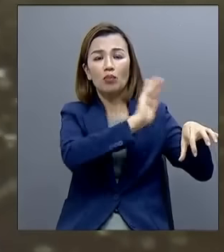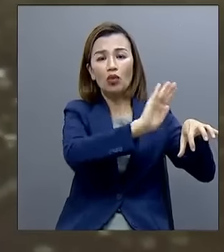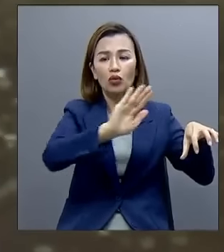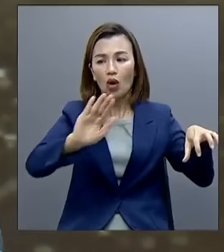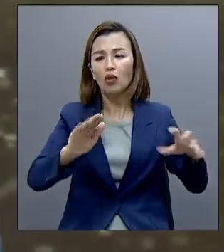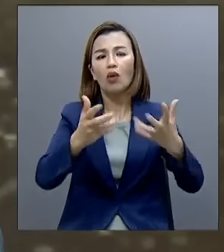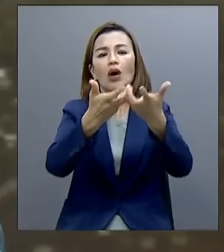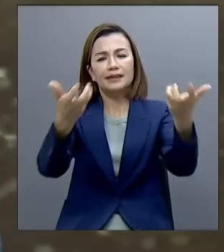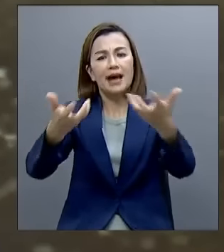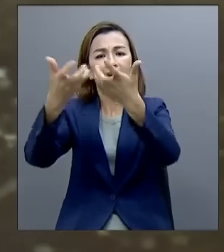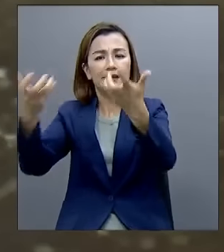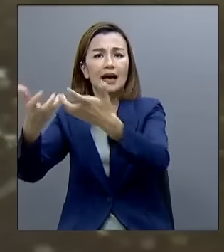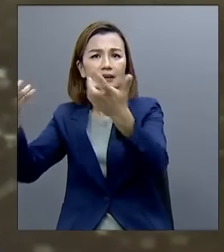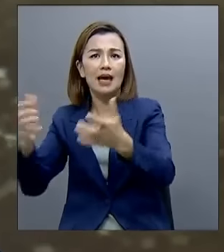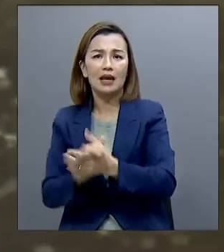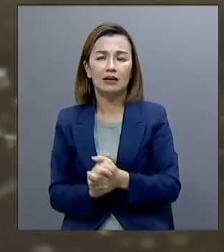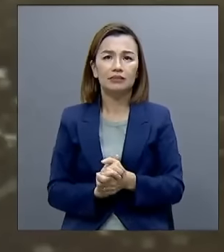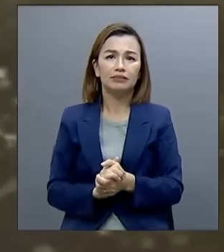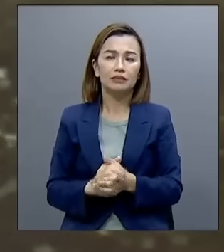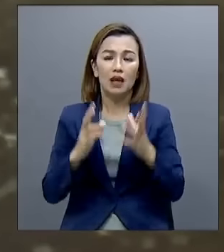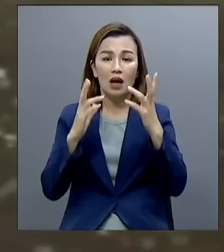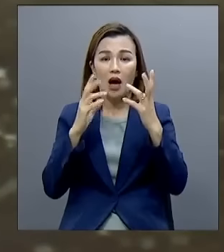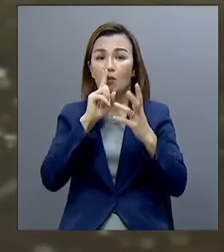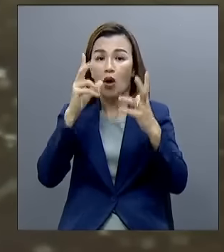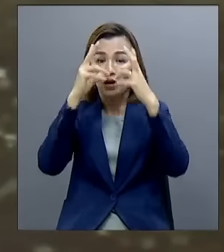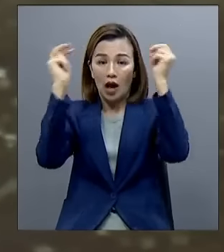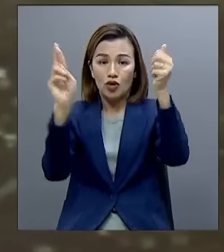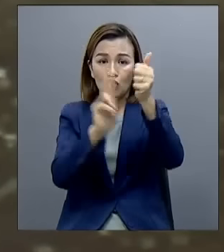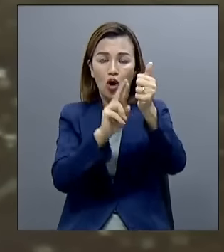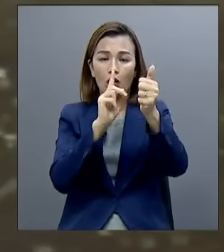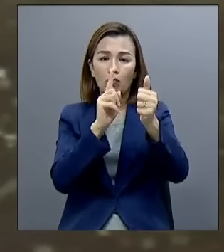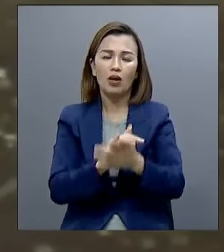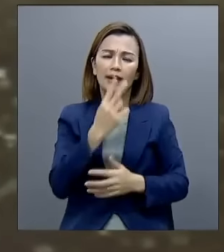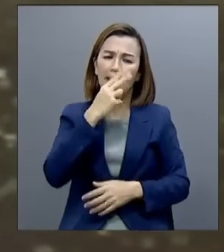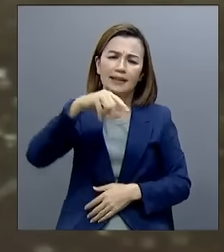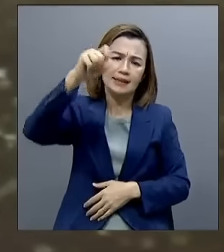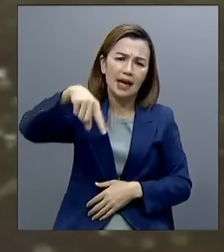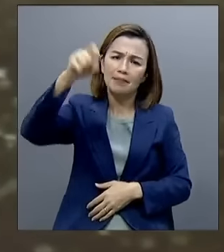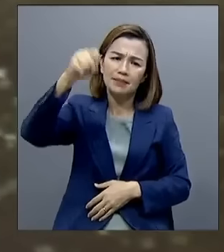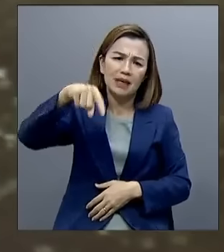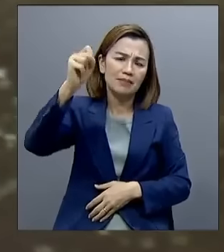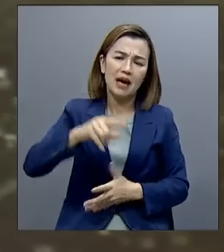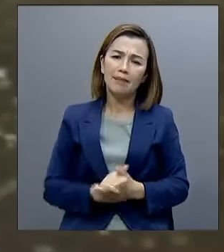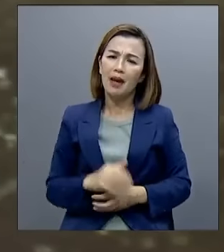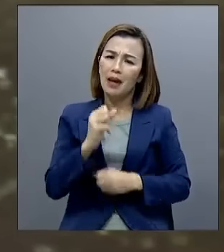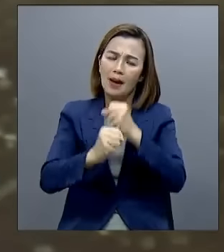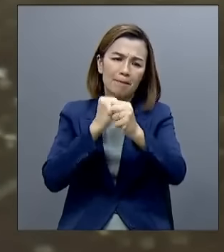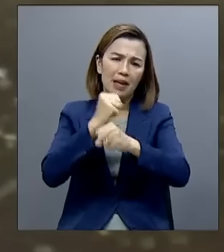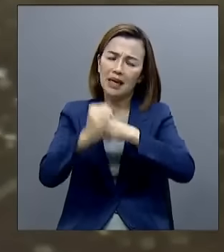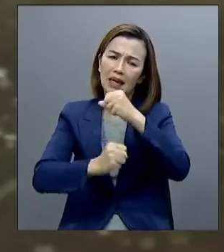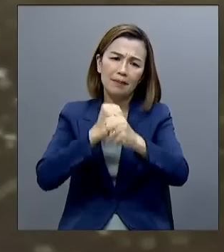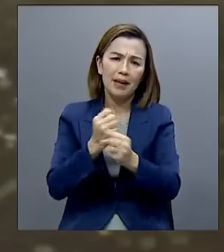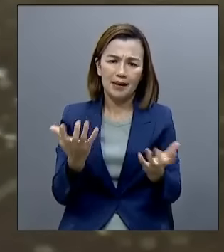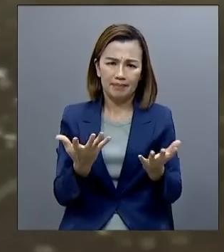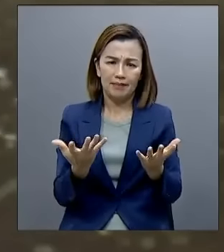มศักดิ์เทพสุทินก็ออกปากเองนะคะว่าเหตุการณ์แบบนี้เนี่ยเป็นเหตุการณ์ที่เกิดขึ้นซ้ำแล้วซ้ำเล่าเกิดขึ้นทุกปีวันนี้11